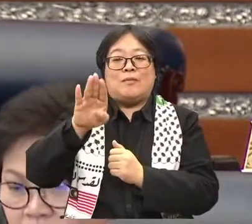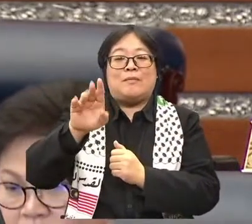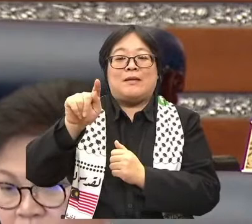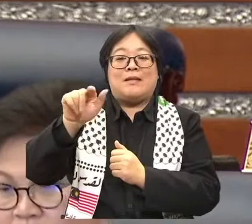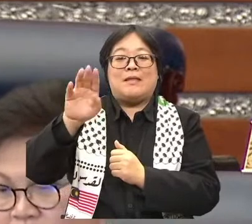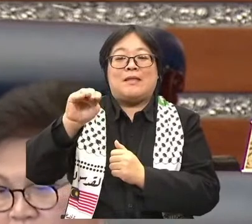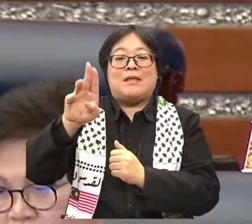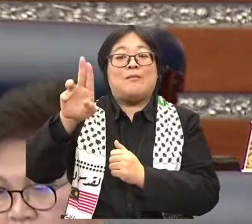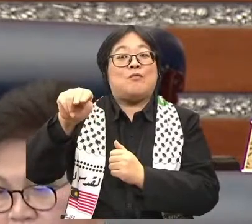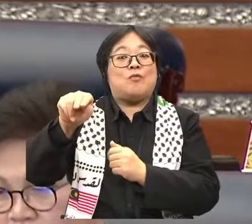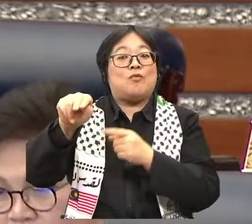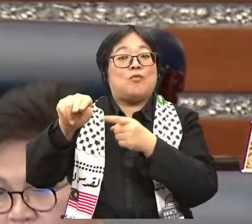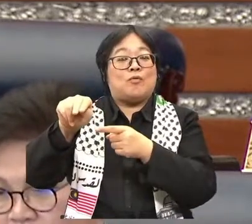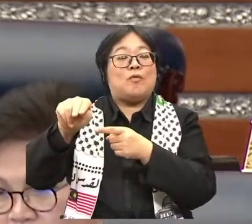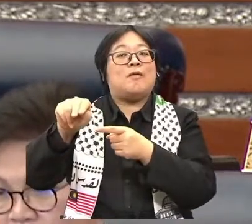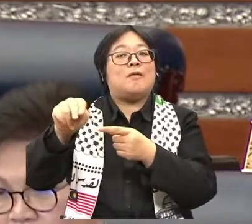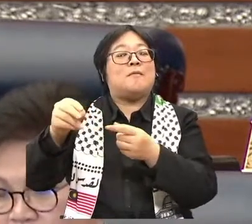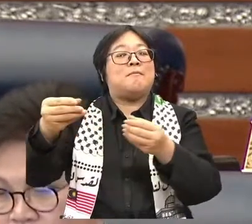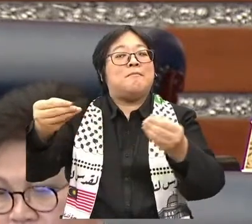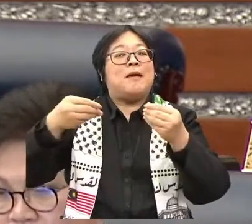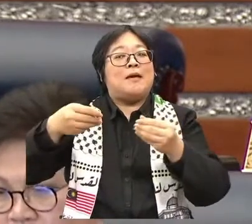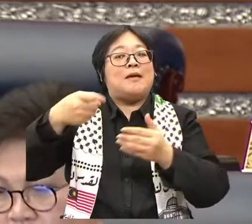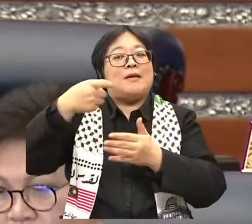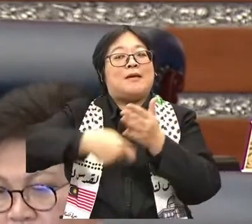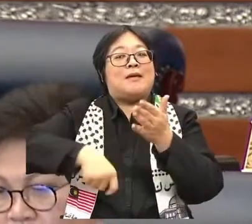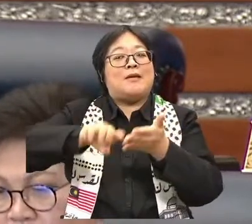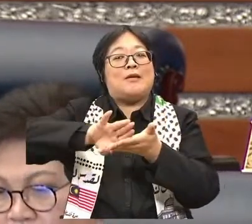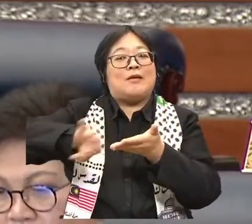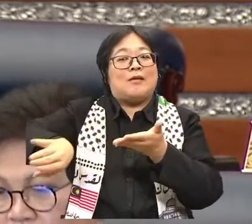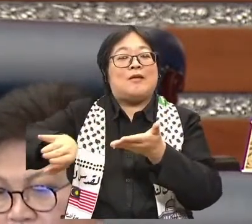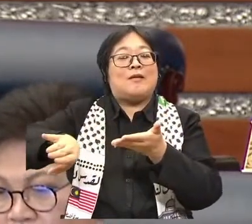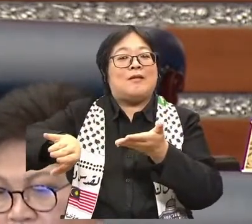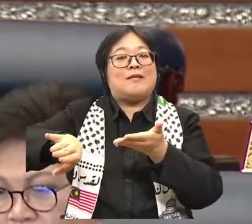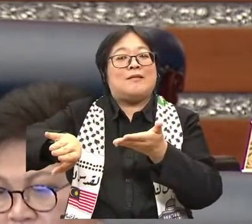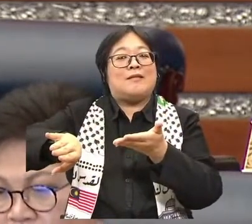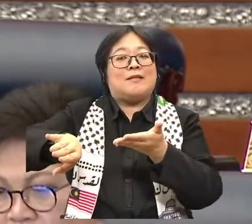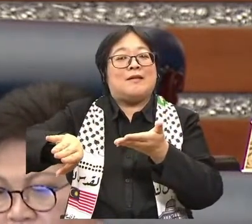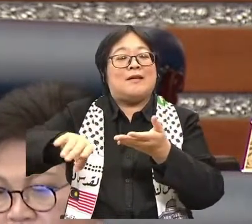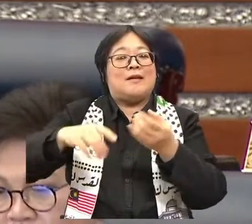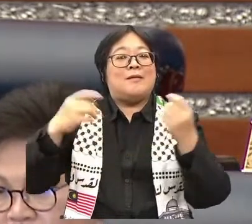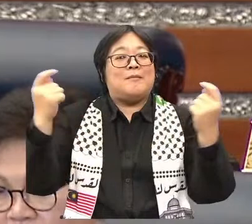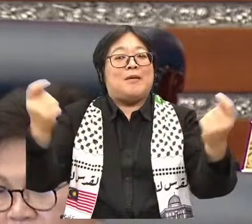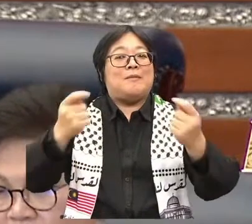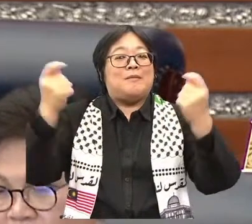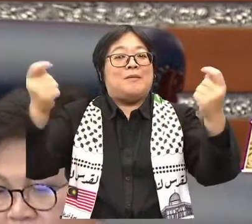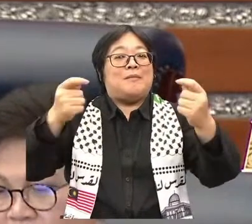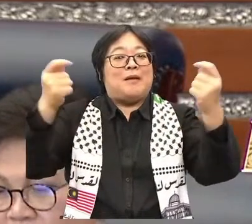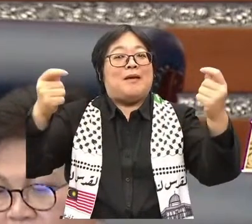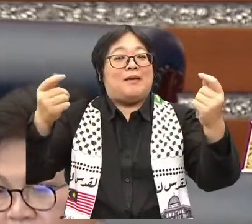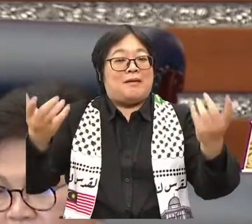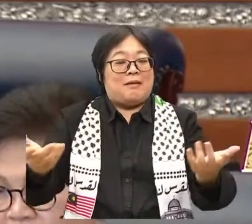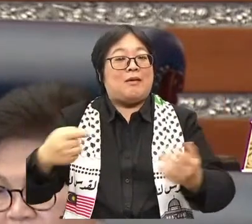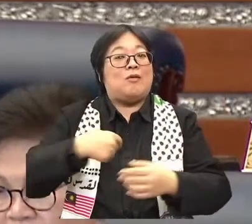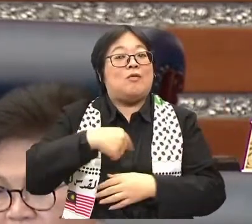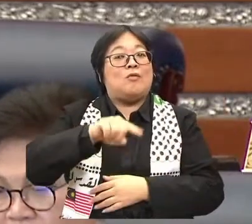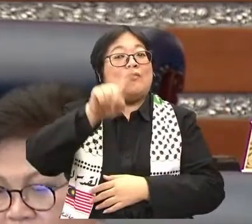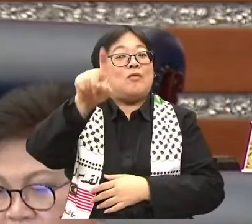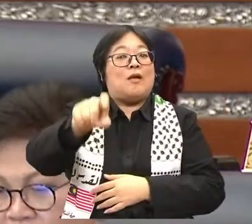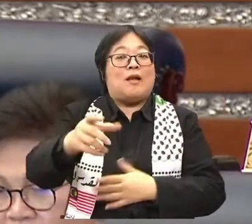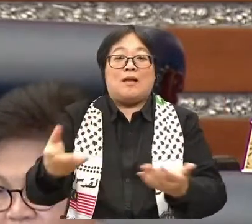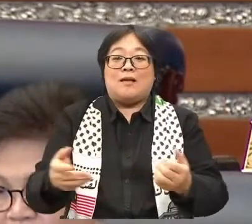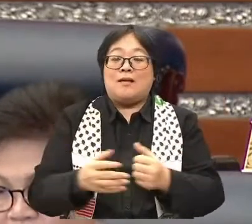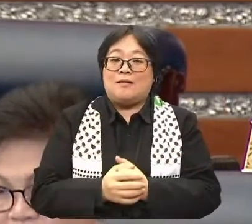Tambun yang juga memberi pelepasan kutipan tol semasa perayaan-perayaan jadi soalan